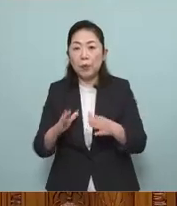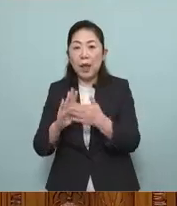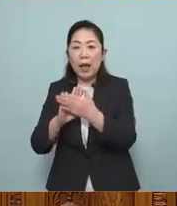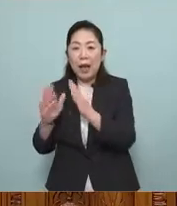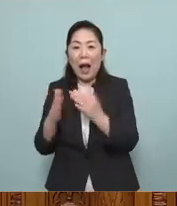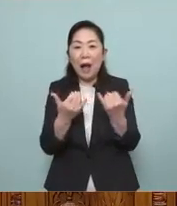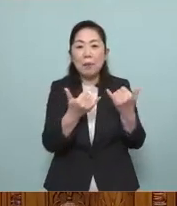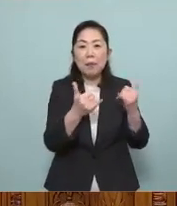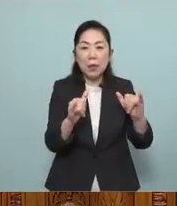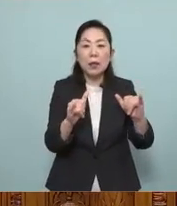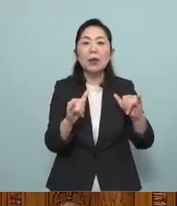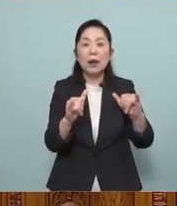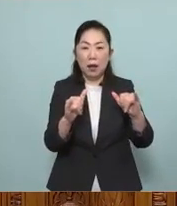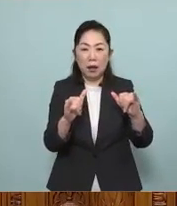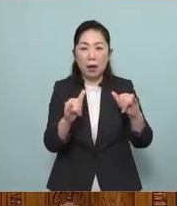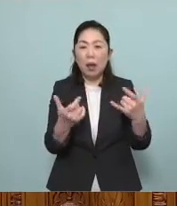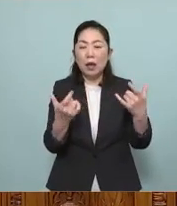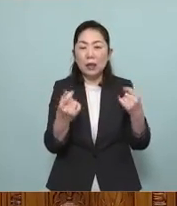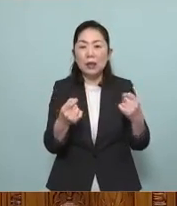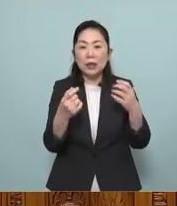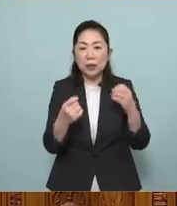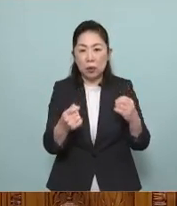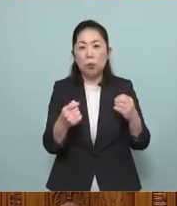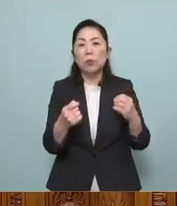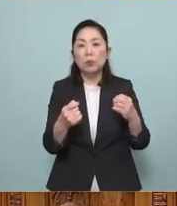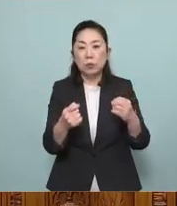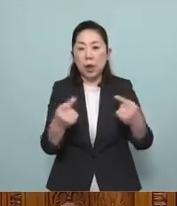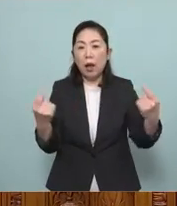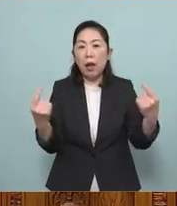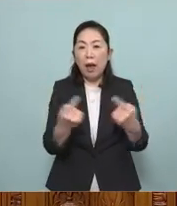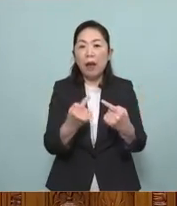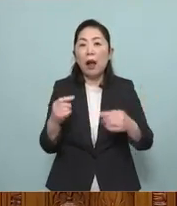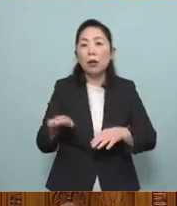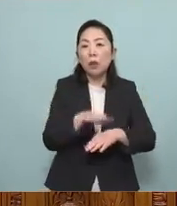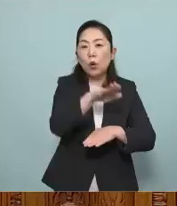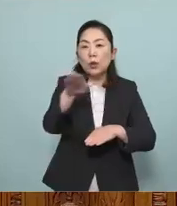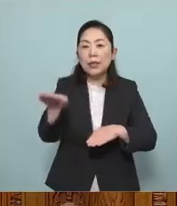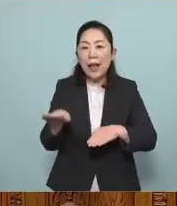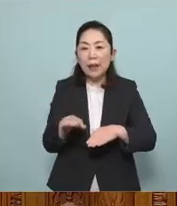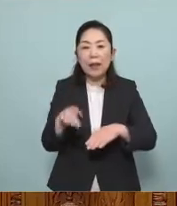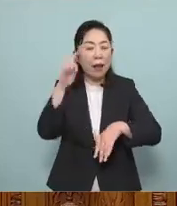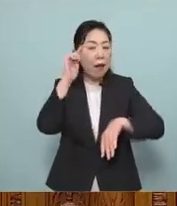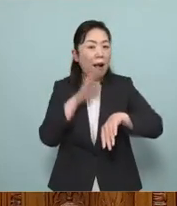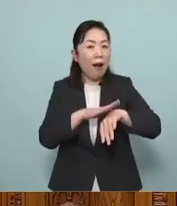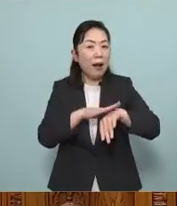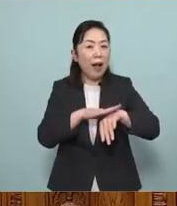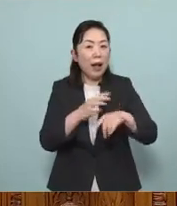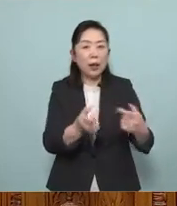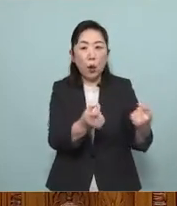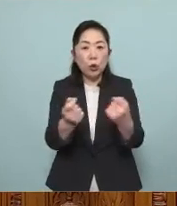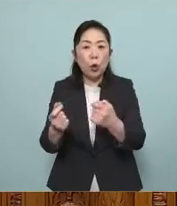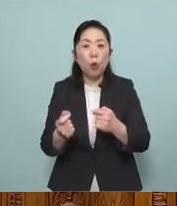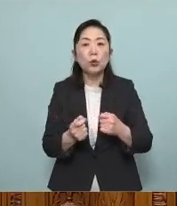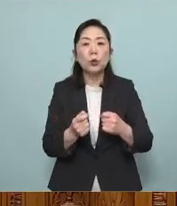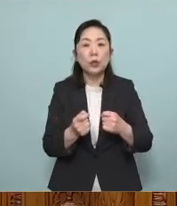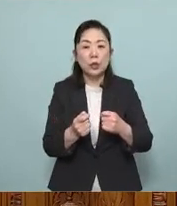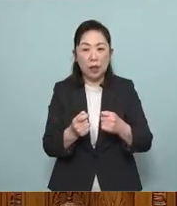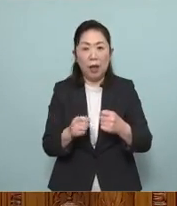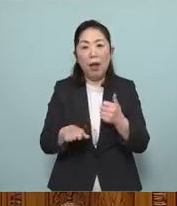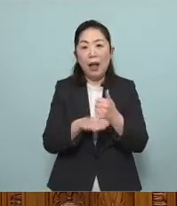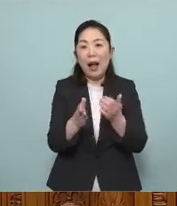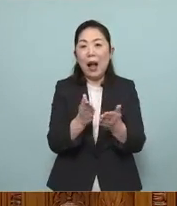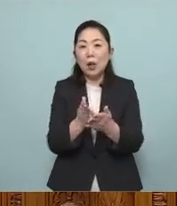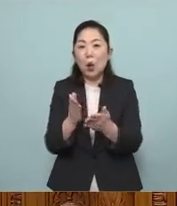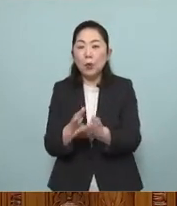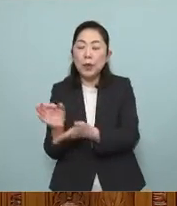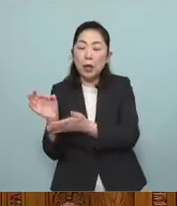素中立型の経済社会に向けた変革の全体像を共有し、この分野への投